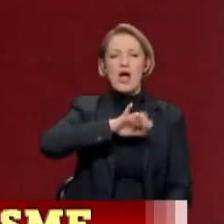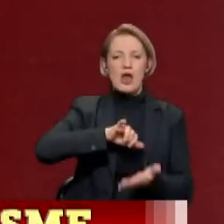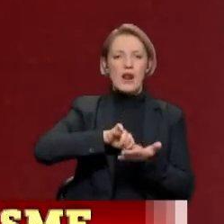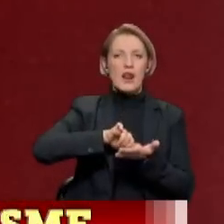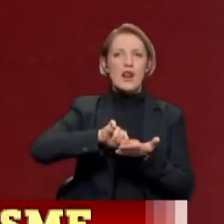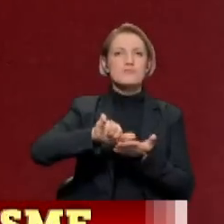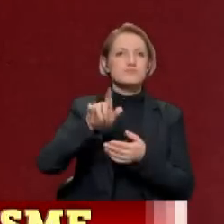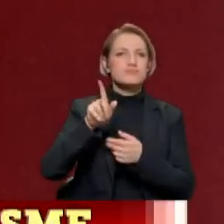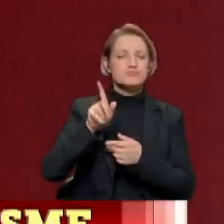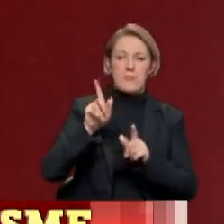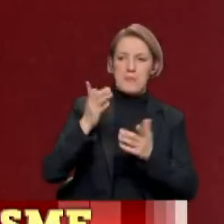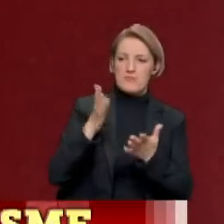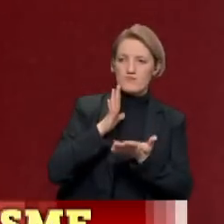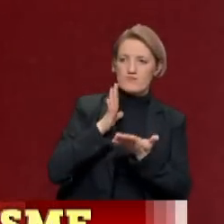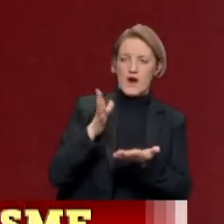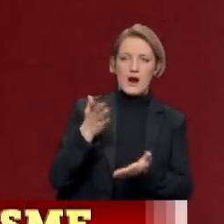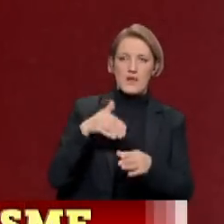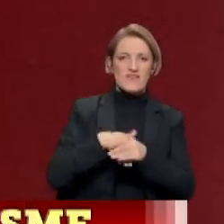Erdoğan diyen AK Partili vekil var.